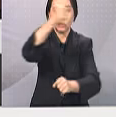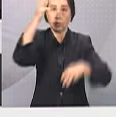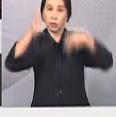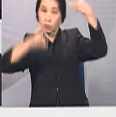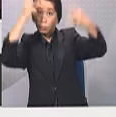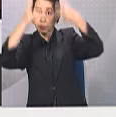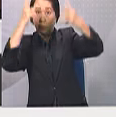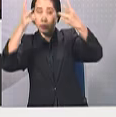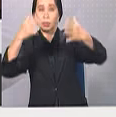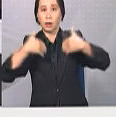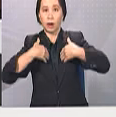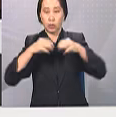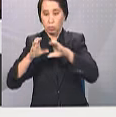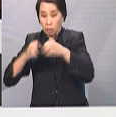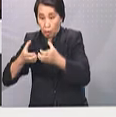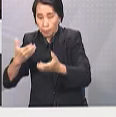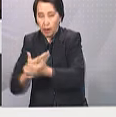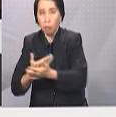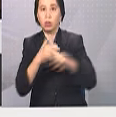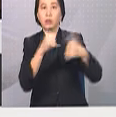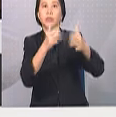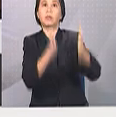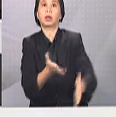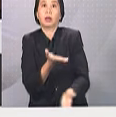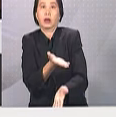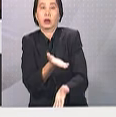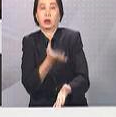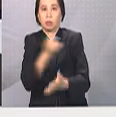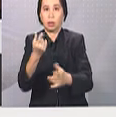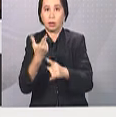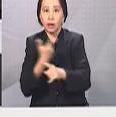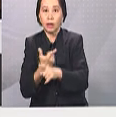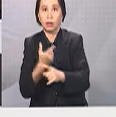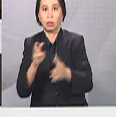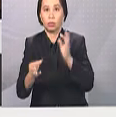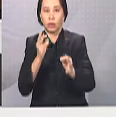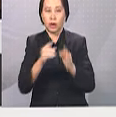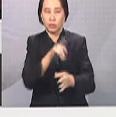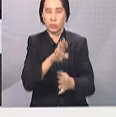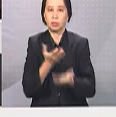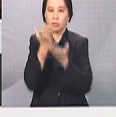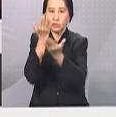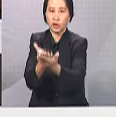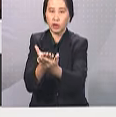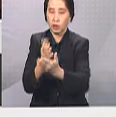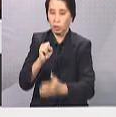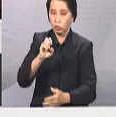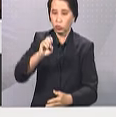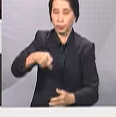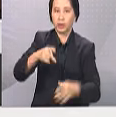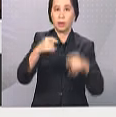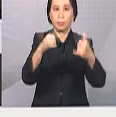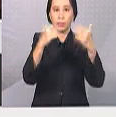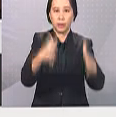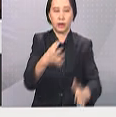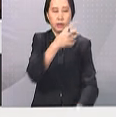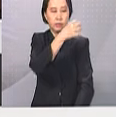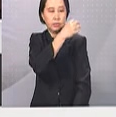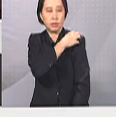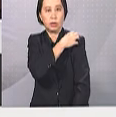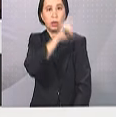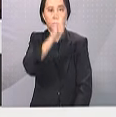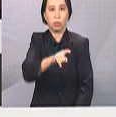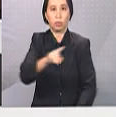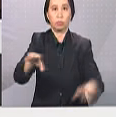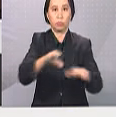menyebabkan wujud kluster baru di kalangan pemain dan jurulatih walaupun mereka mencadangkan beberapa SOP seperti pemain dan pegawai